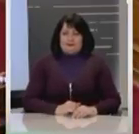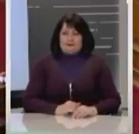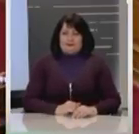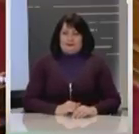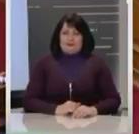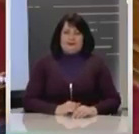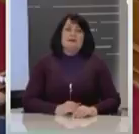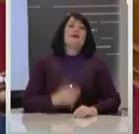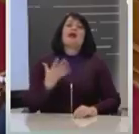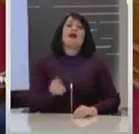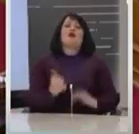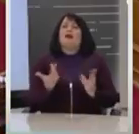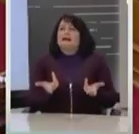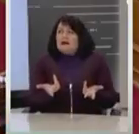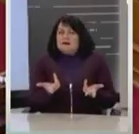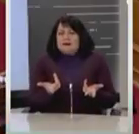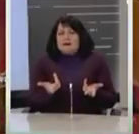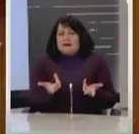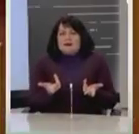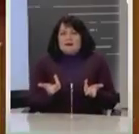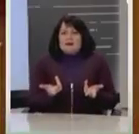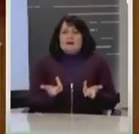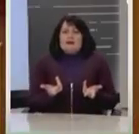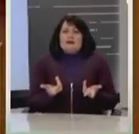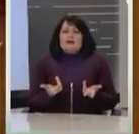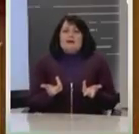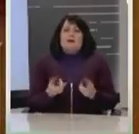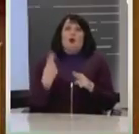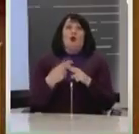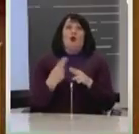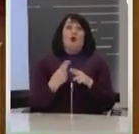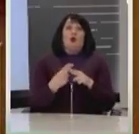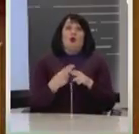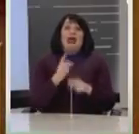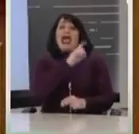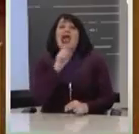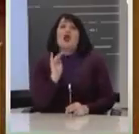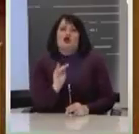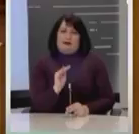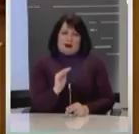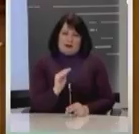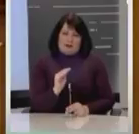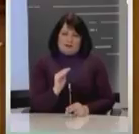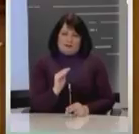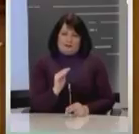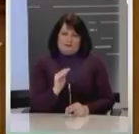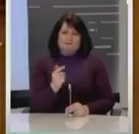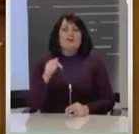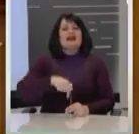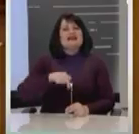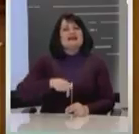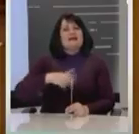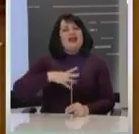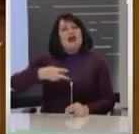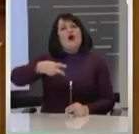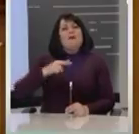Έχουμε λοιπόν, κυρίες και κύριοι συνάδελφοι, ένα κρίσιμο ερώτημα, το οποίο εγώ σήμερα θέλω να